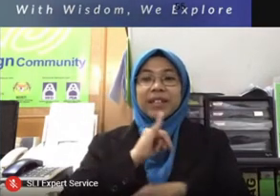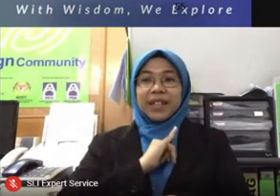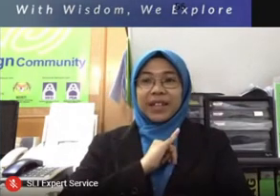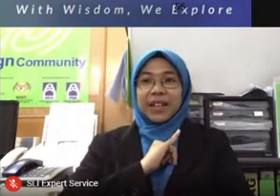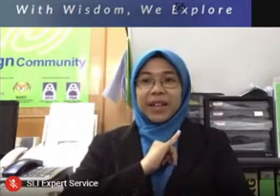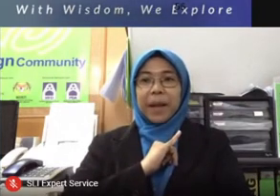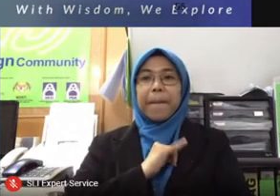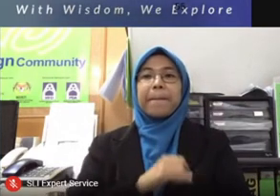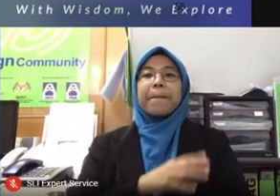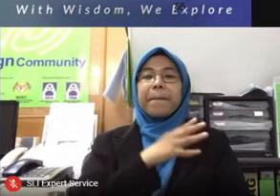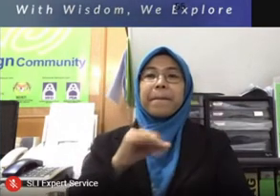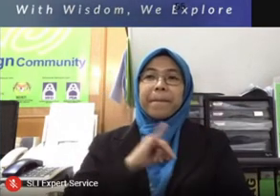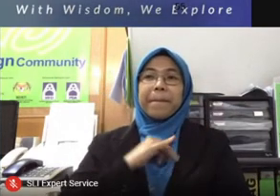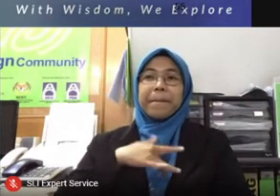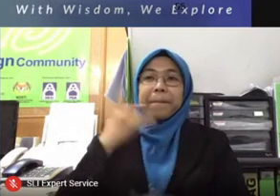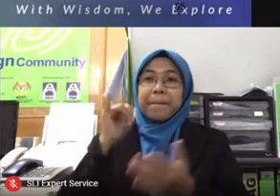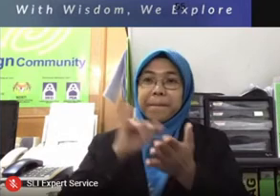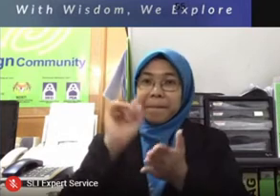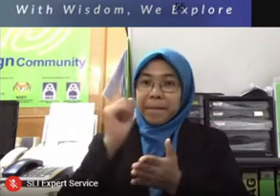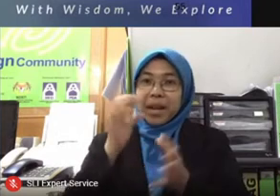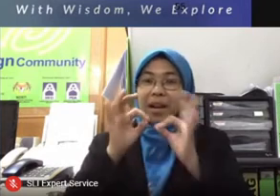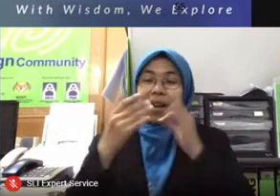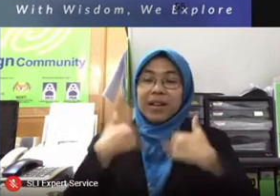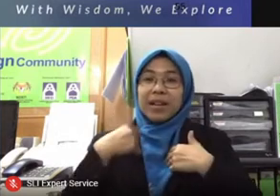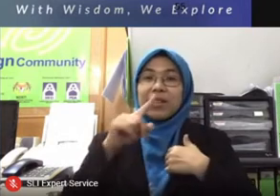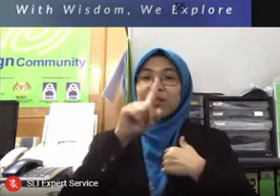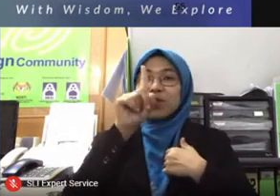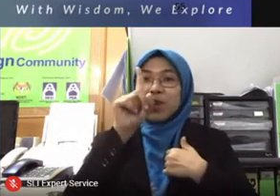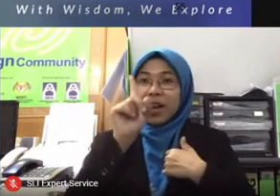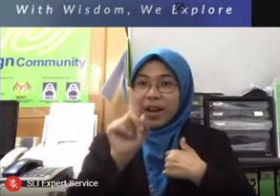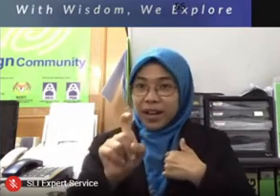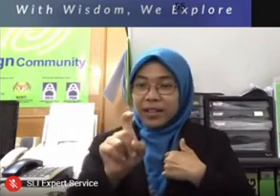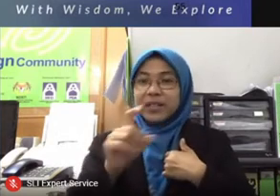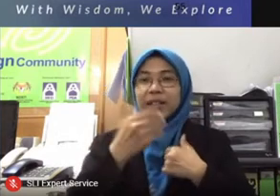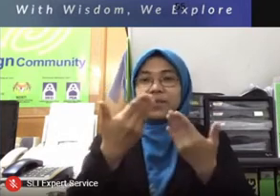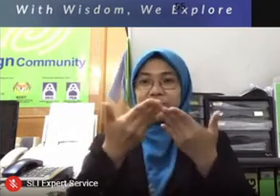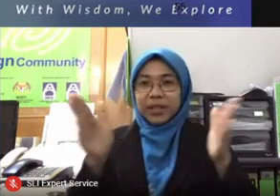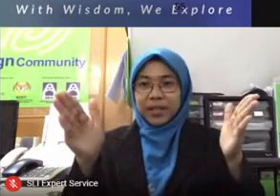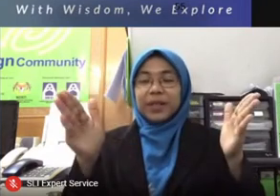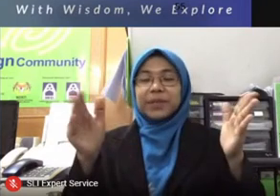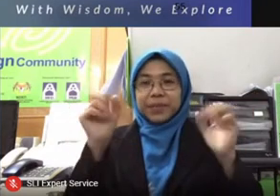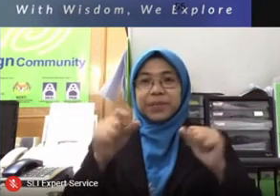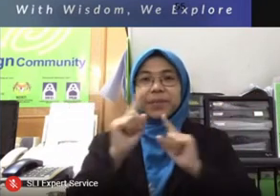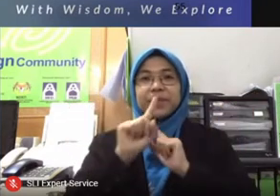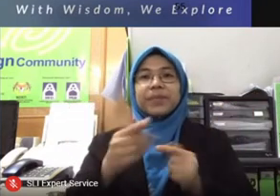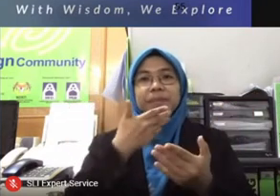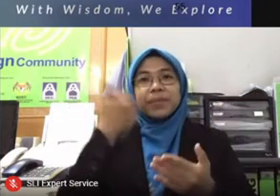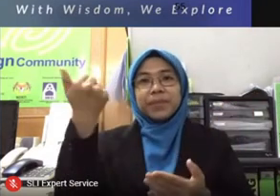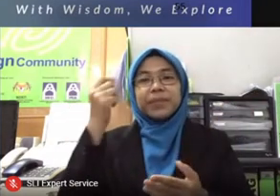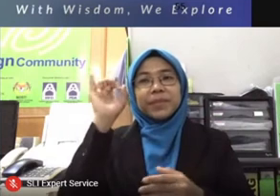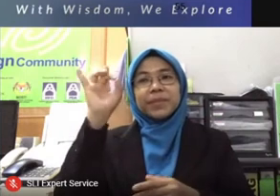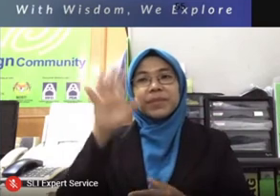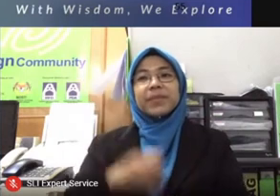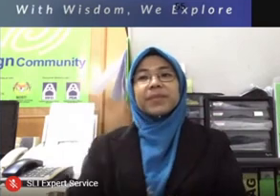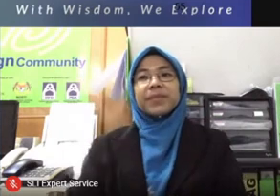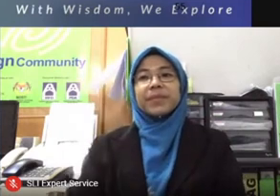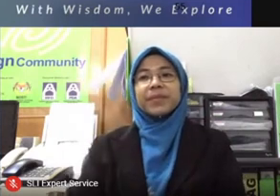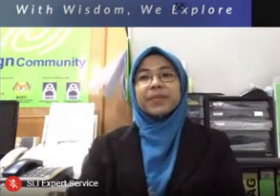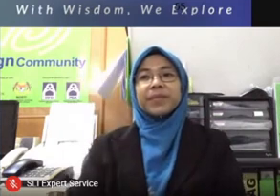Ju. Saya rasa itu saja. Kalau ada soalan, saya buka soalan dan saya akan cuba jawab yang terbaik, insyaAllah.